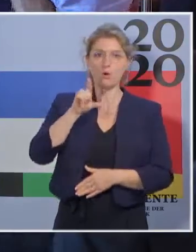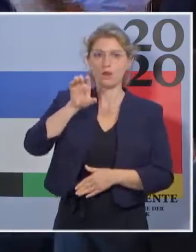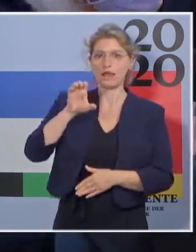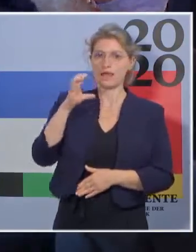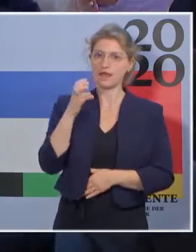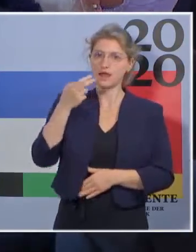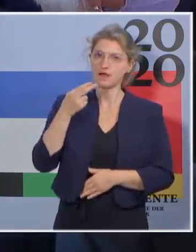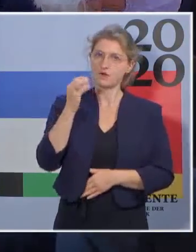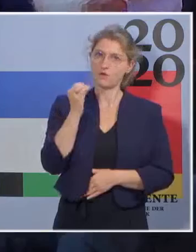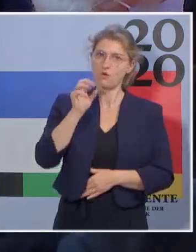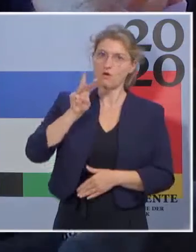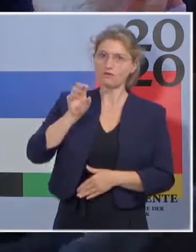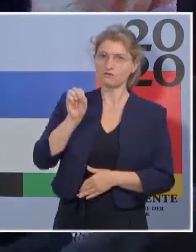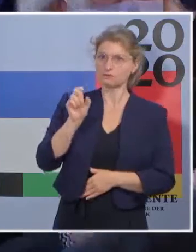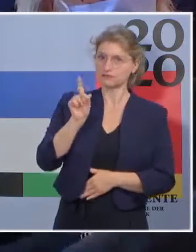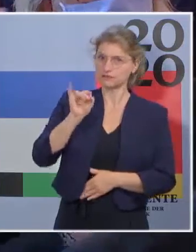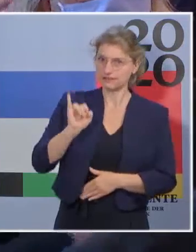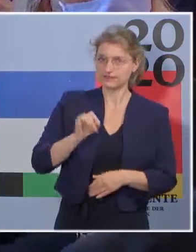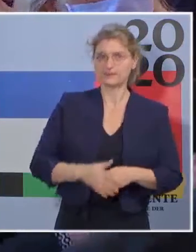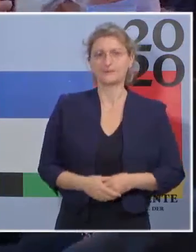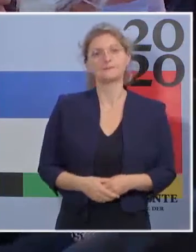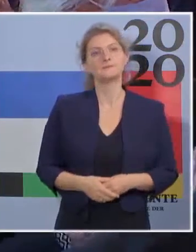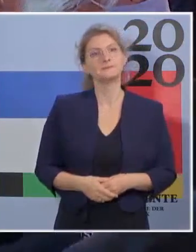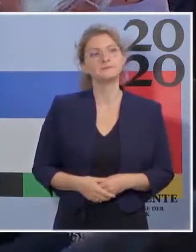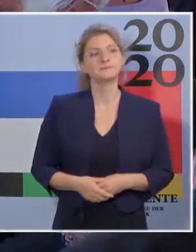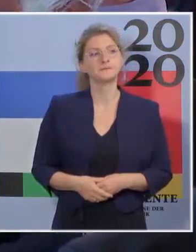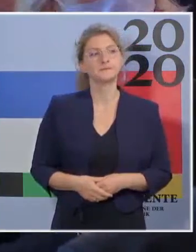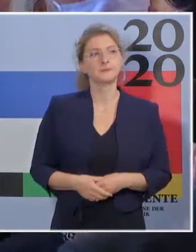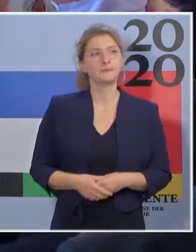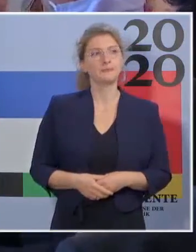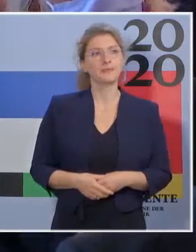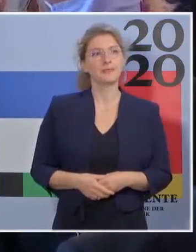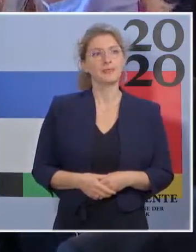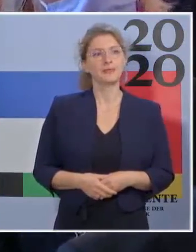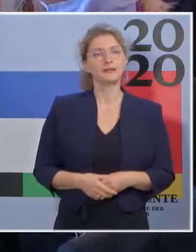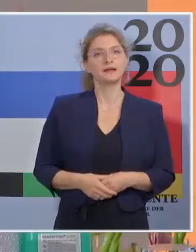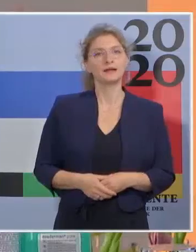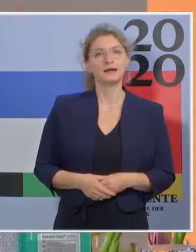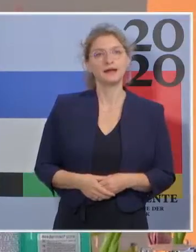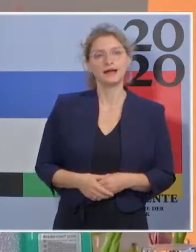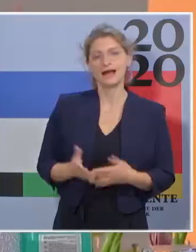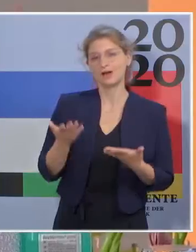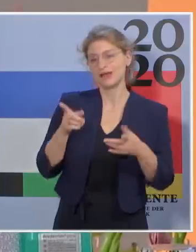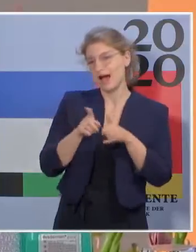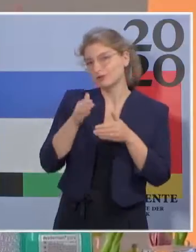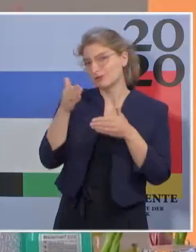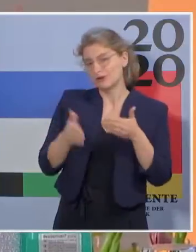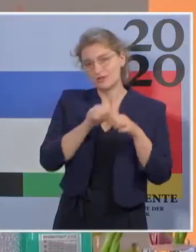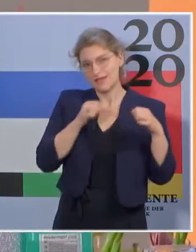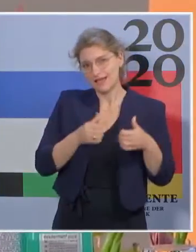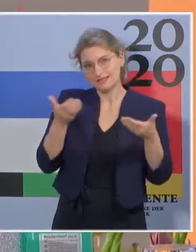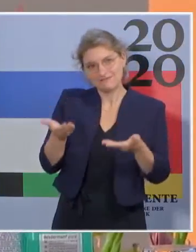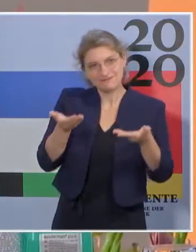Applaus Und last but not least ein herzlicher Willkommensgruß an